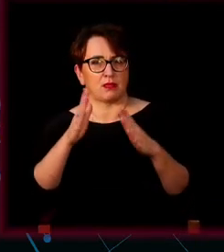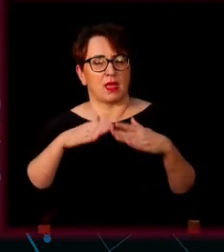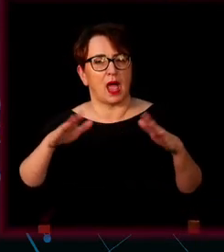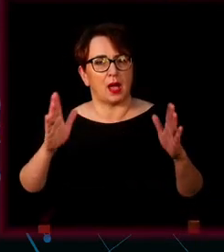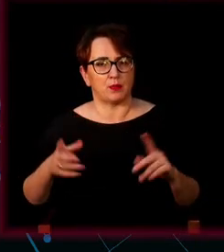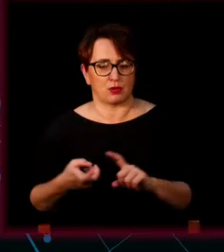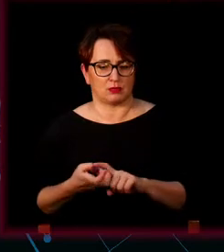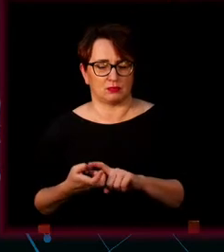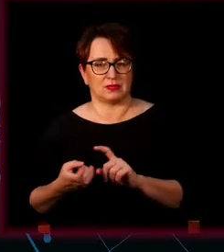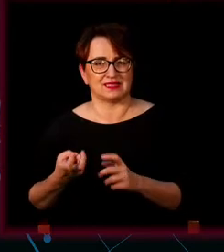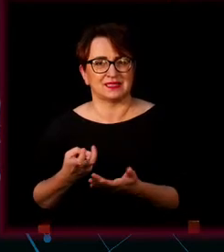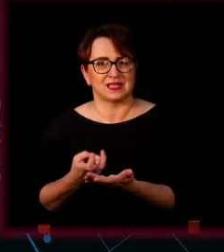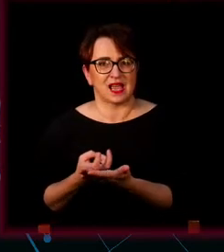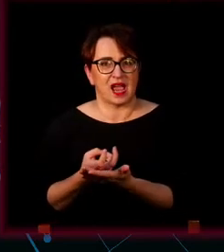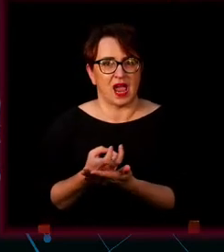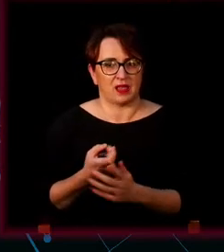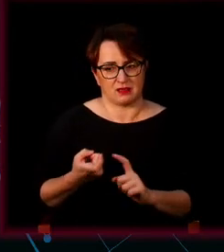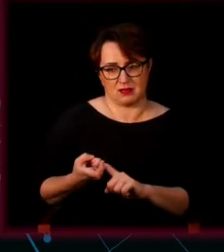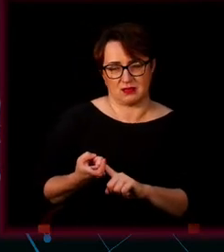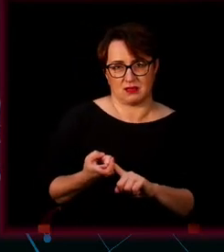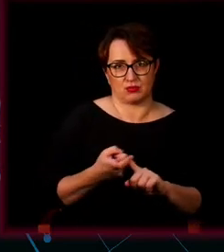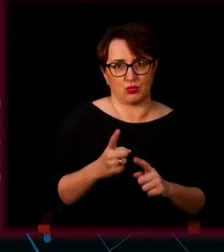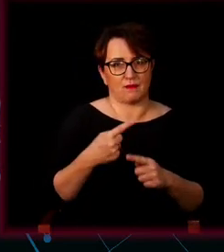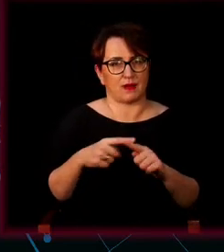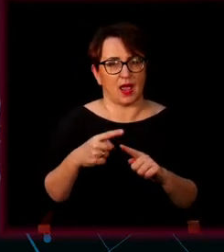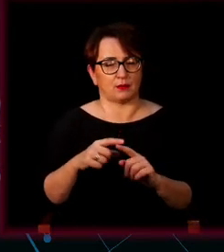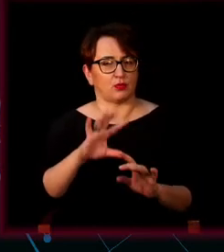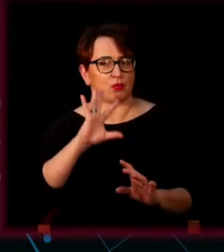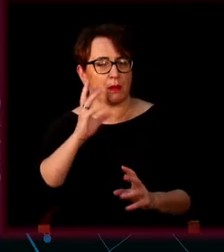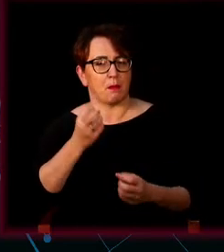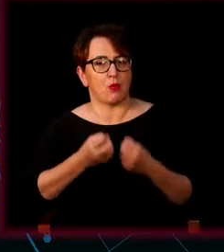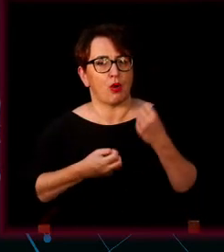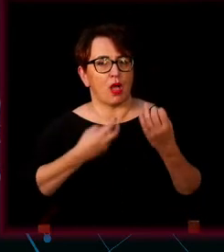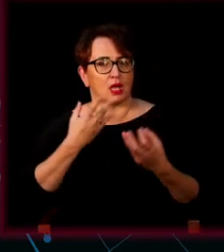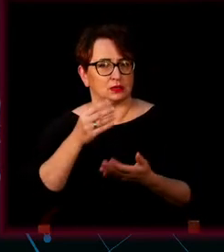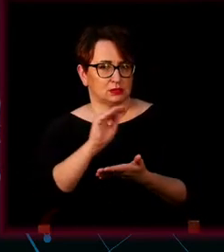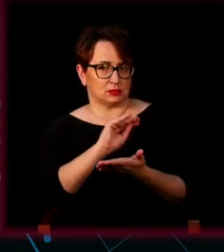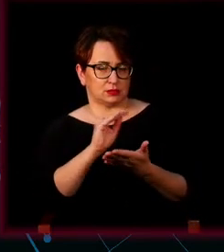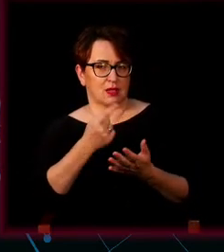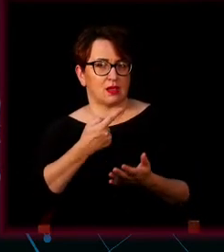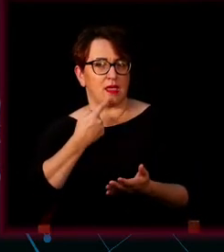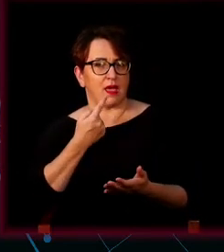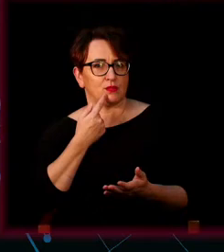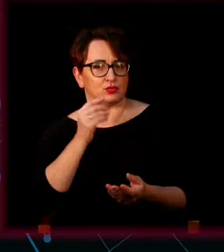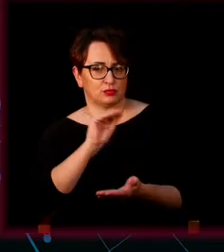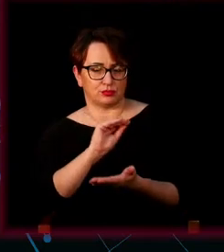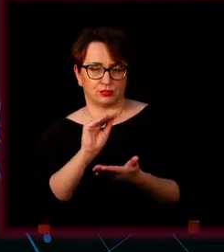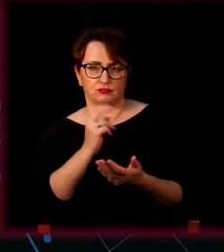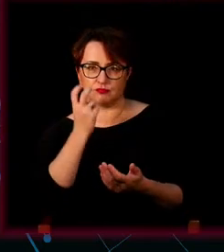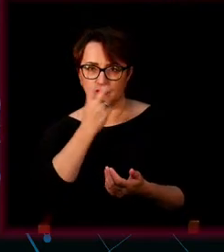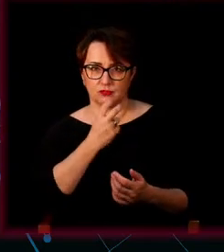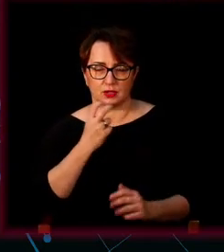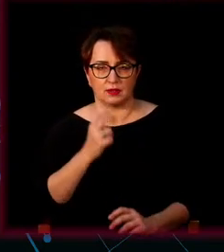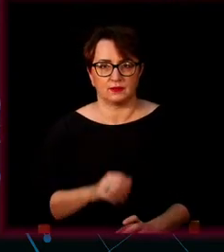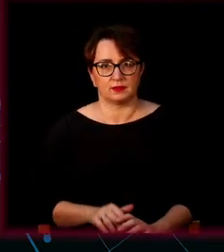ciągnąc takie sanie. To są takie fragmenty też niezwykle poetycko opisane, jeśli chodzi o sam język powieści.